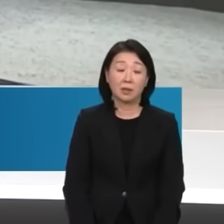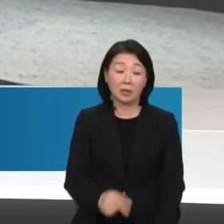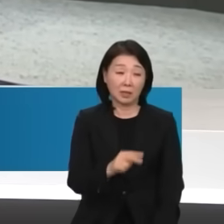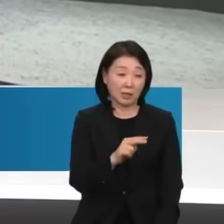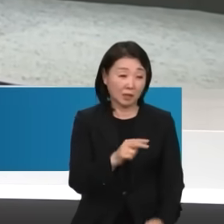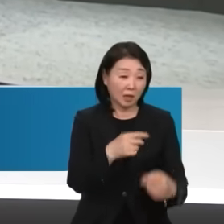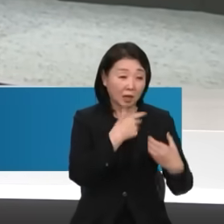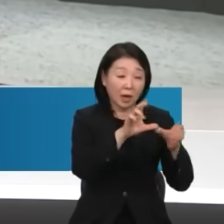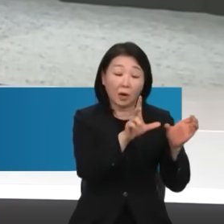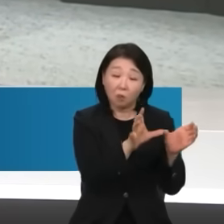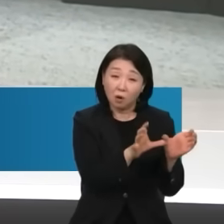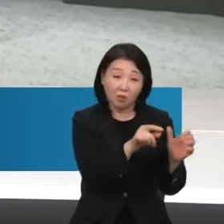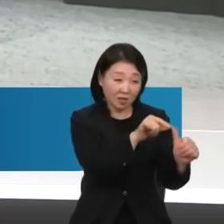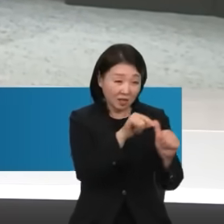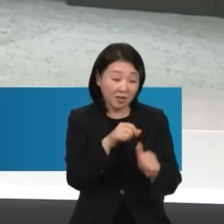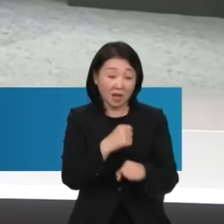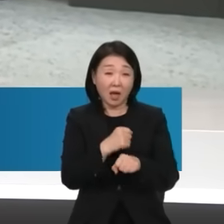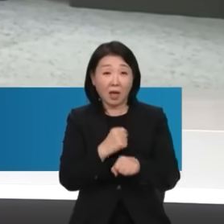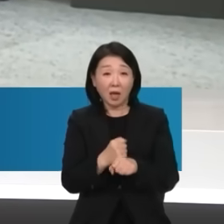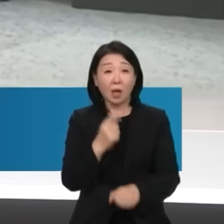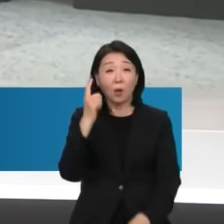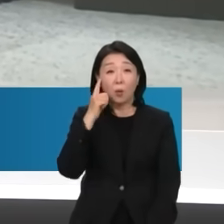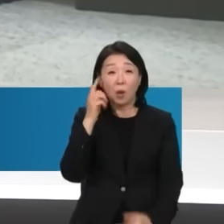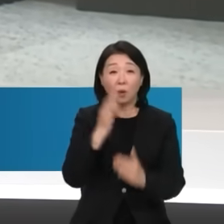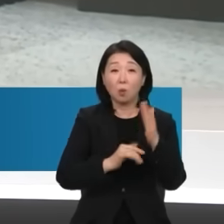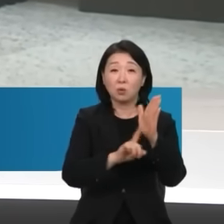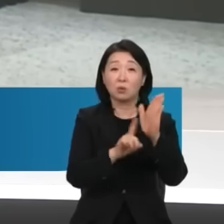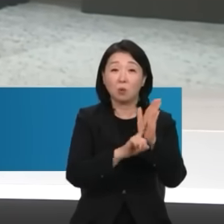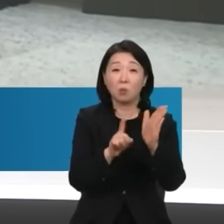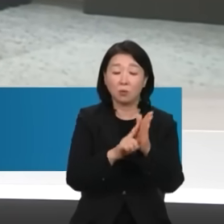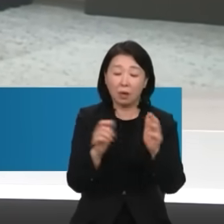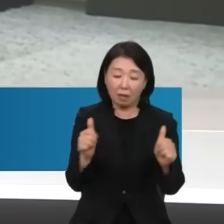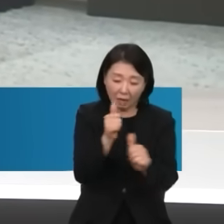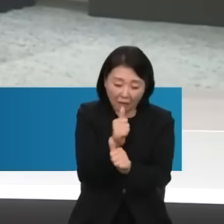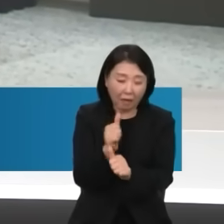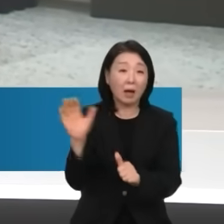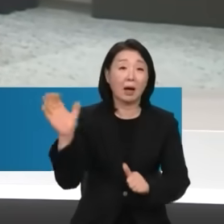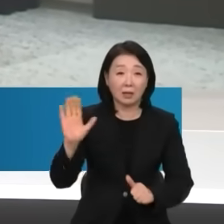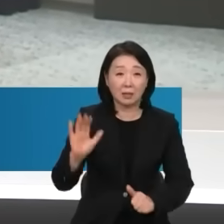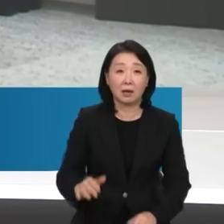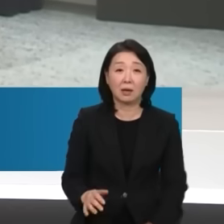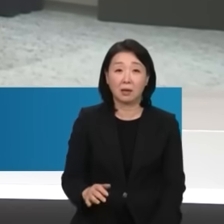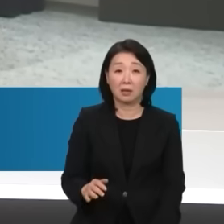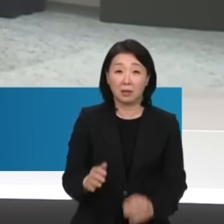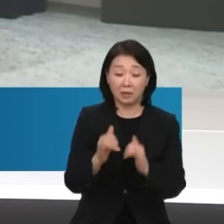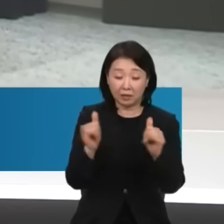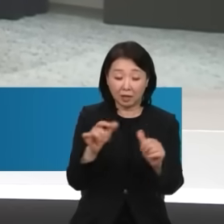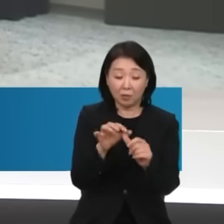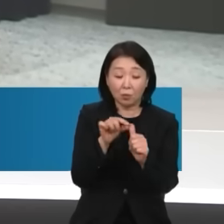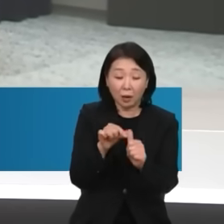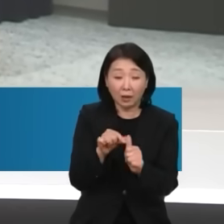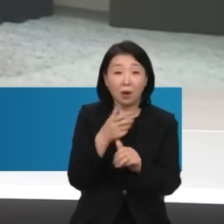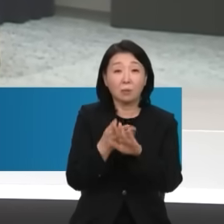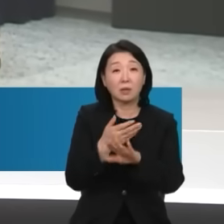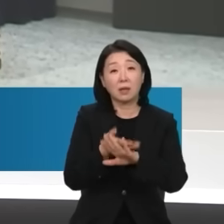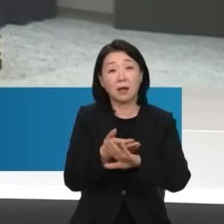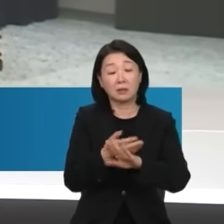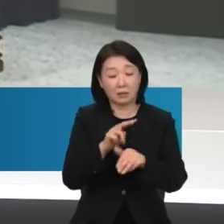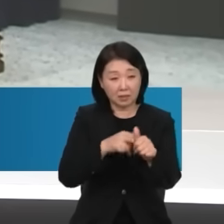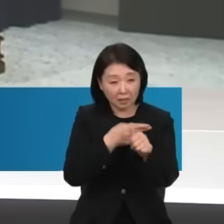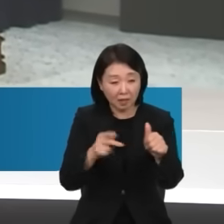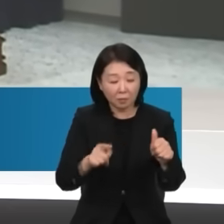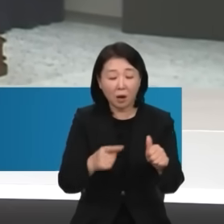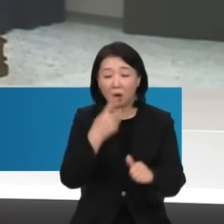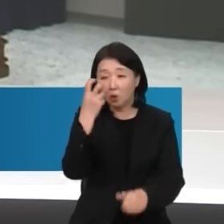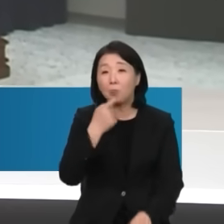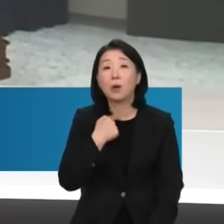기용설에 공식 홍보나 인선 업무를 담당하는 참모들은 아니라고 부인하는데 인선과 관계없는 다른 참모들은 검토한